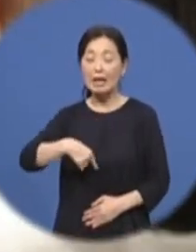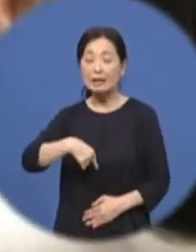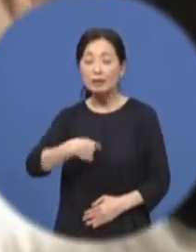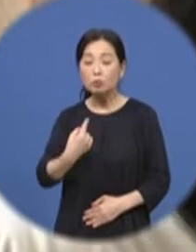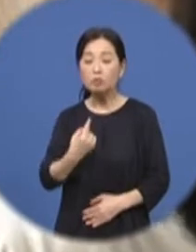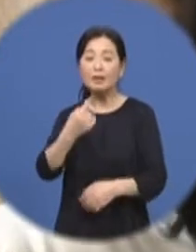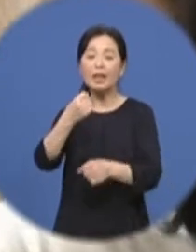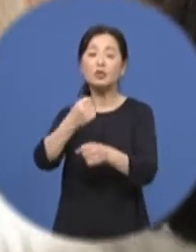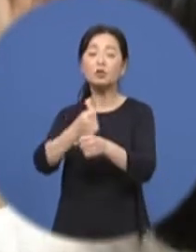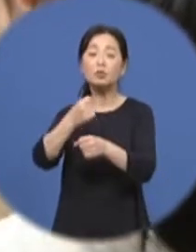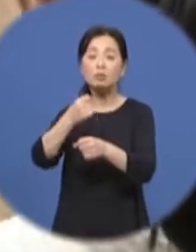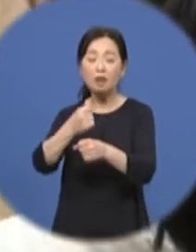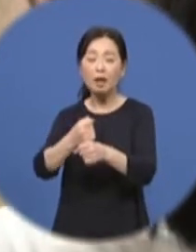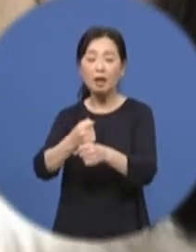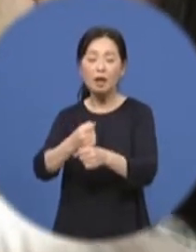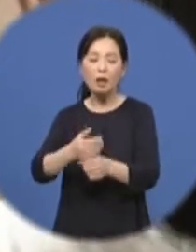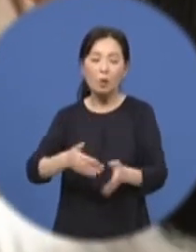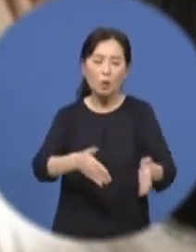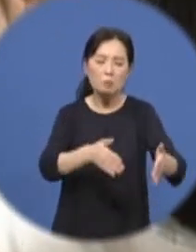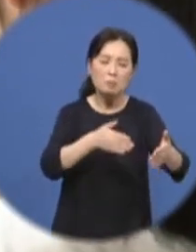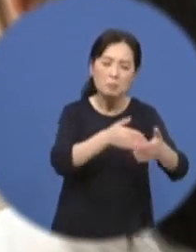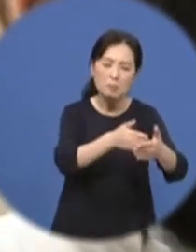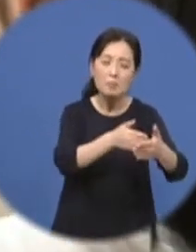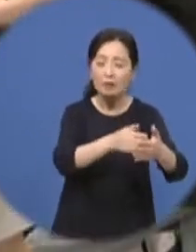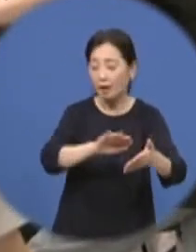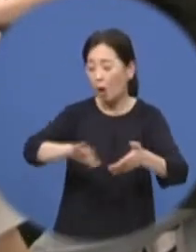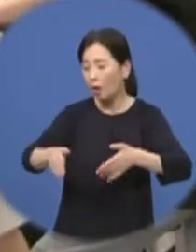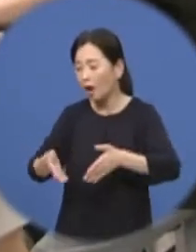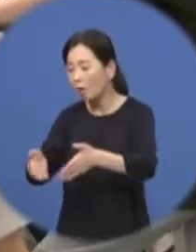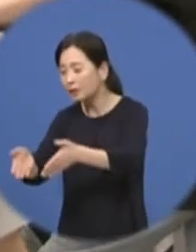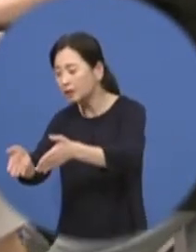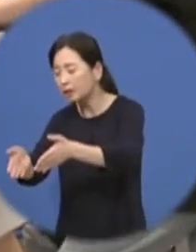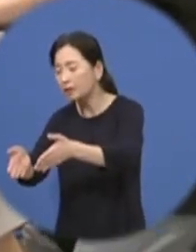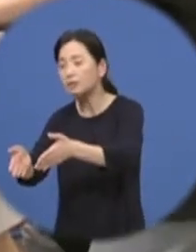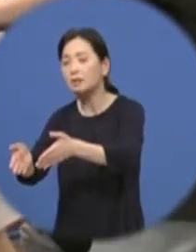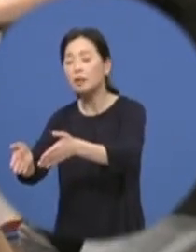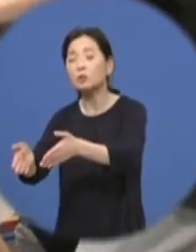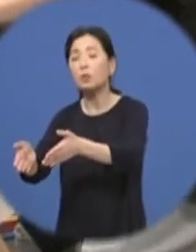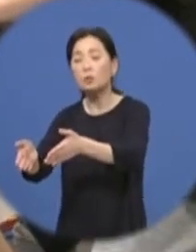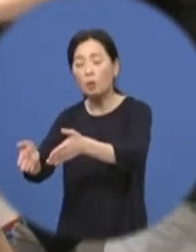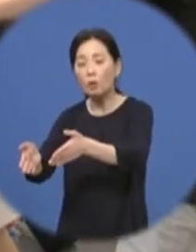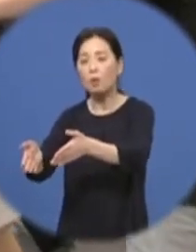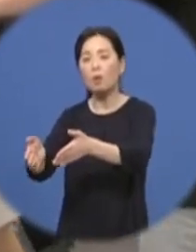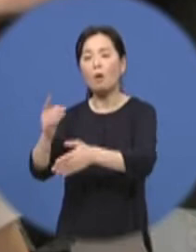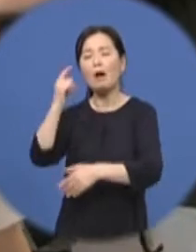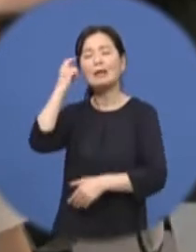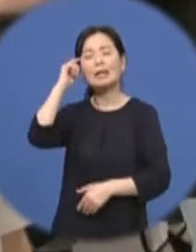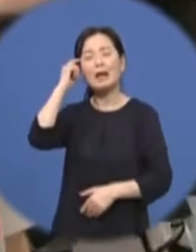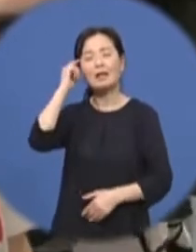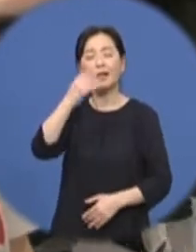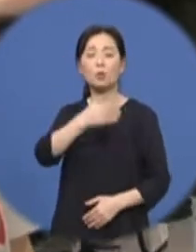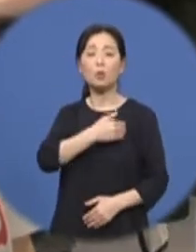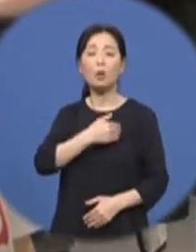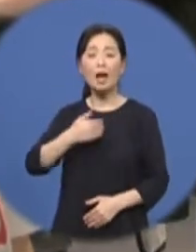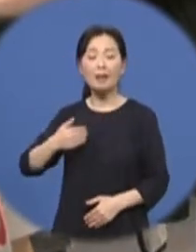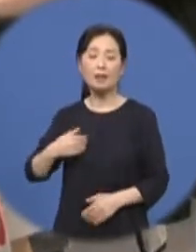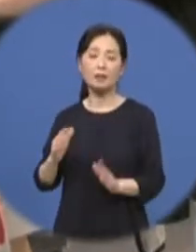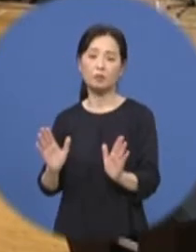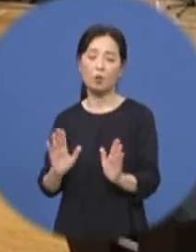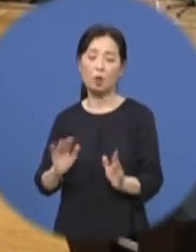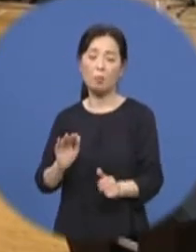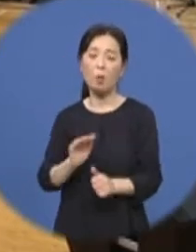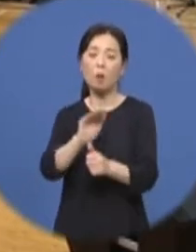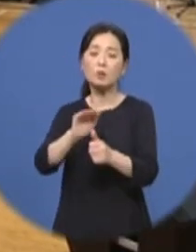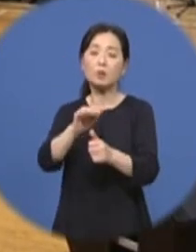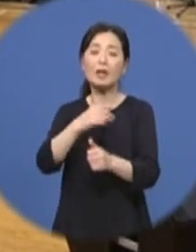て、 はい、 あかんかってもまた違う道があるいうことを自分で考えれる、 はい、 そういう子どもを育てた